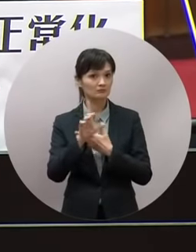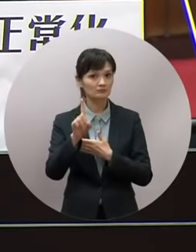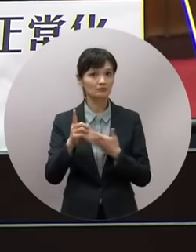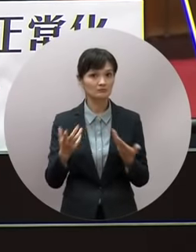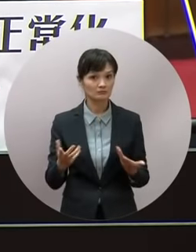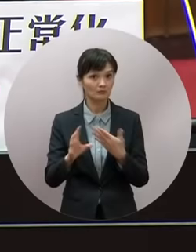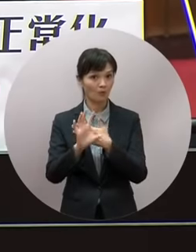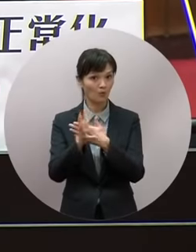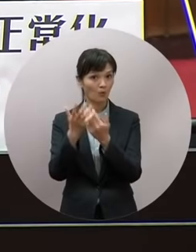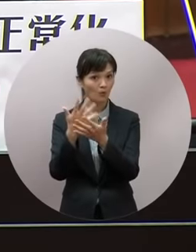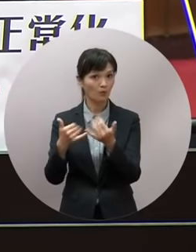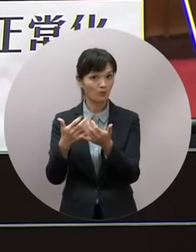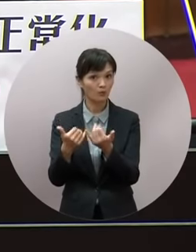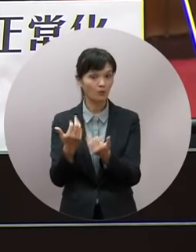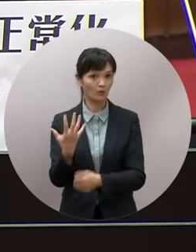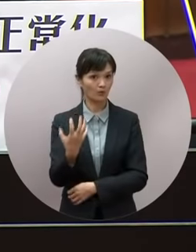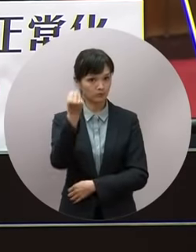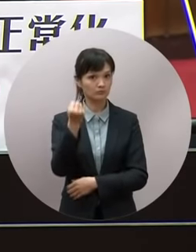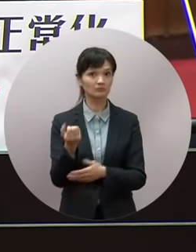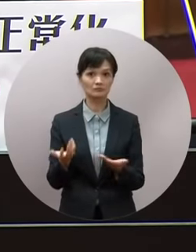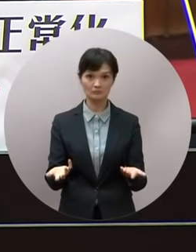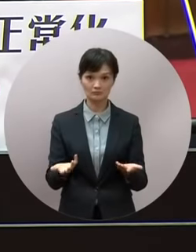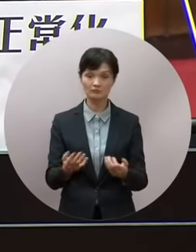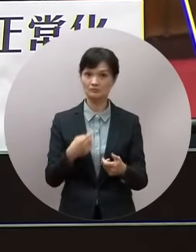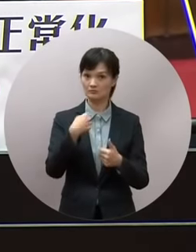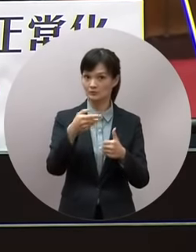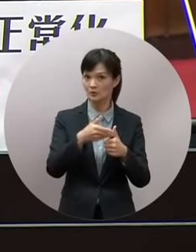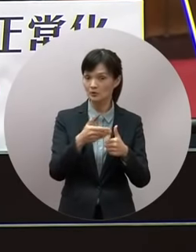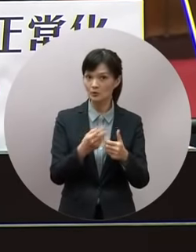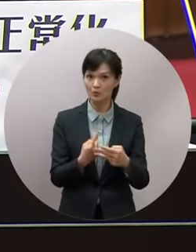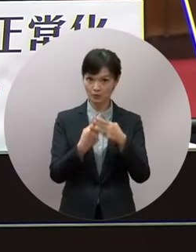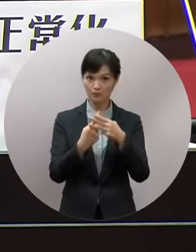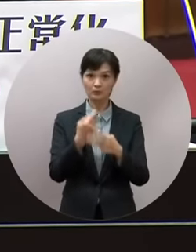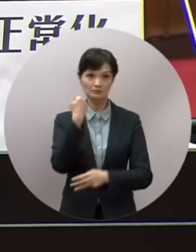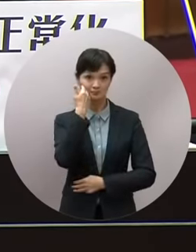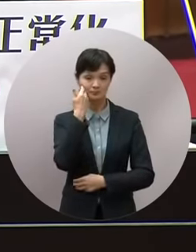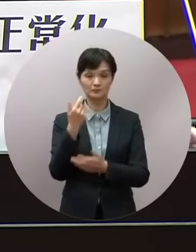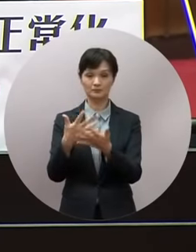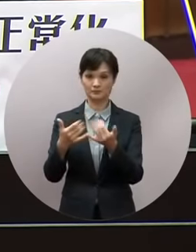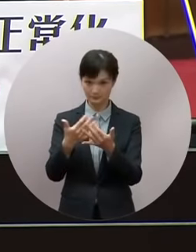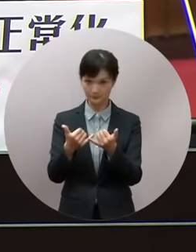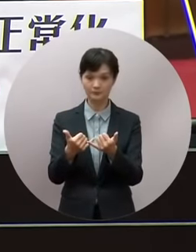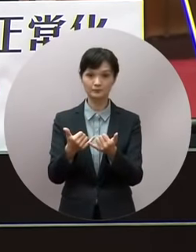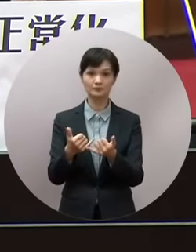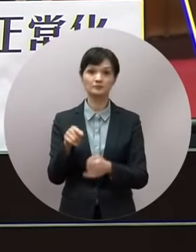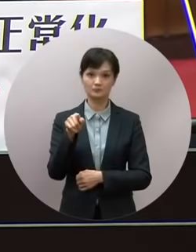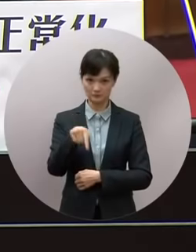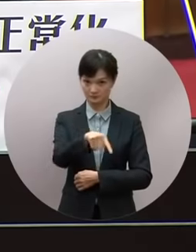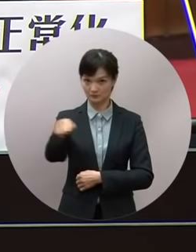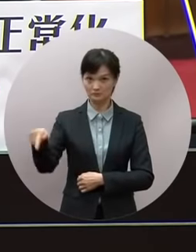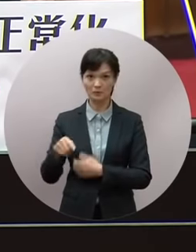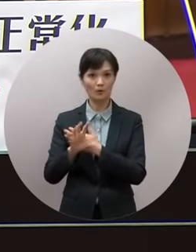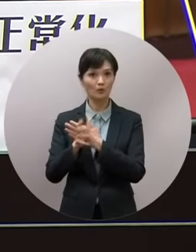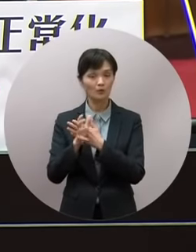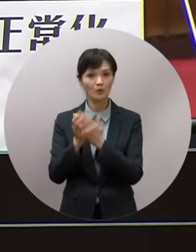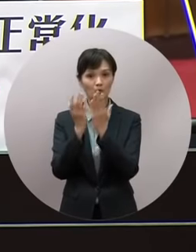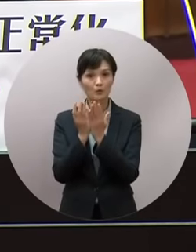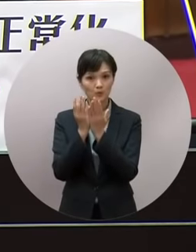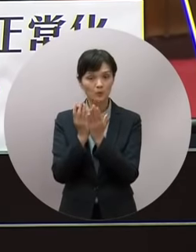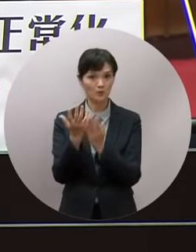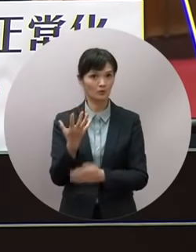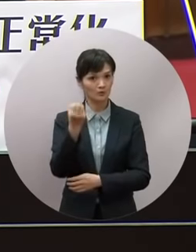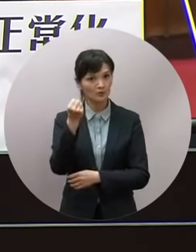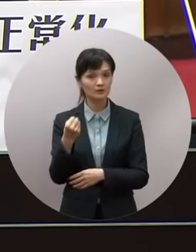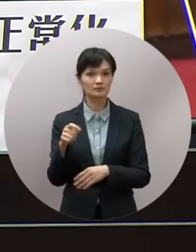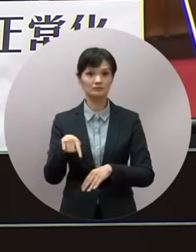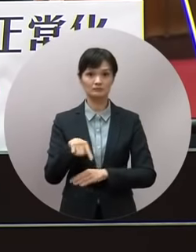生的权益。教育的主体绝对是学生，维护学生的受教权，境外生现在等着